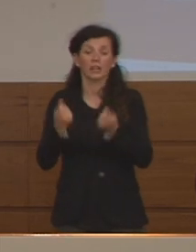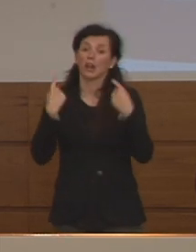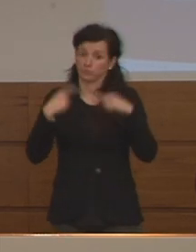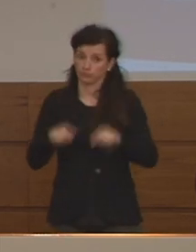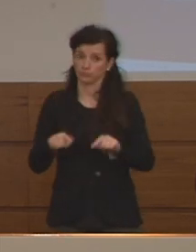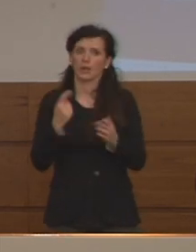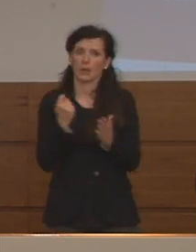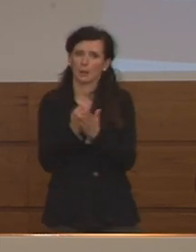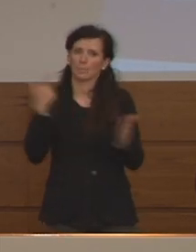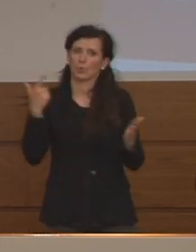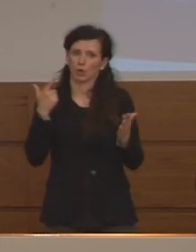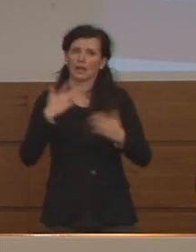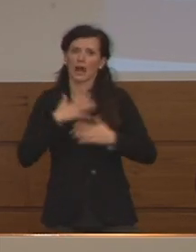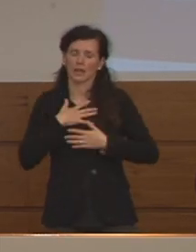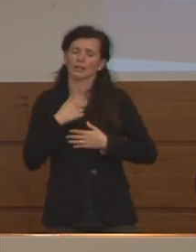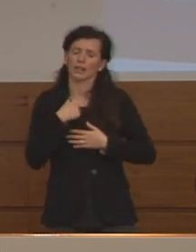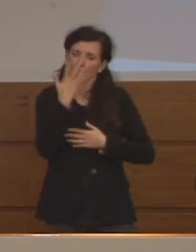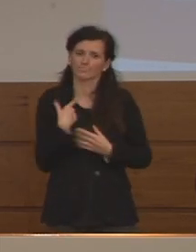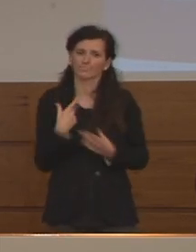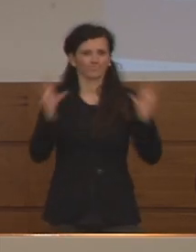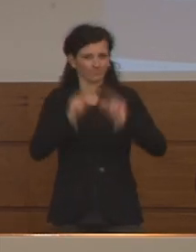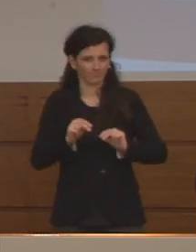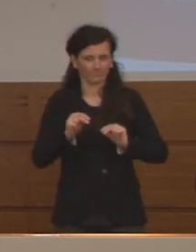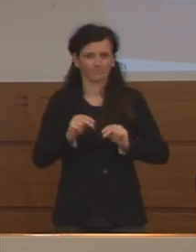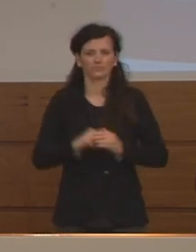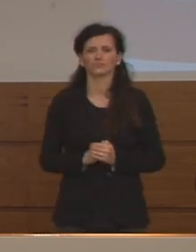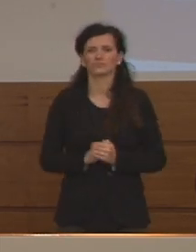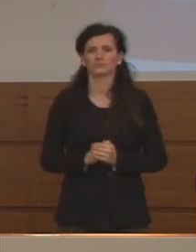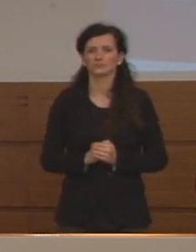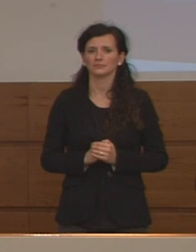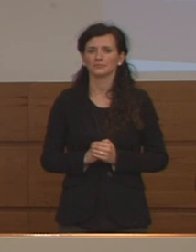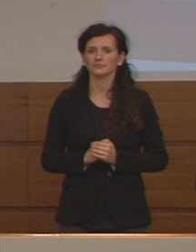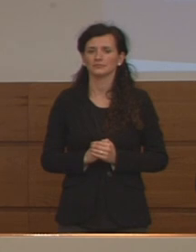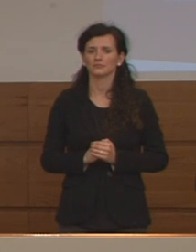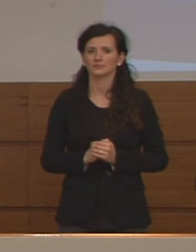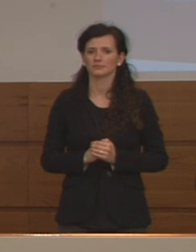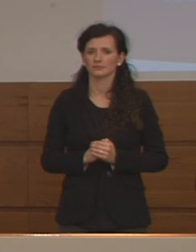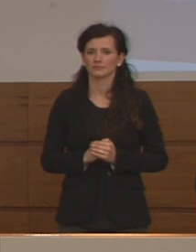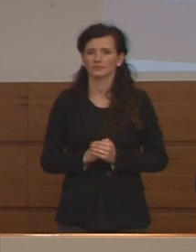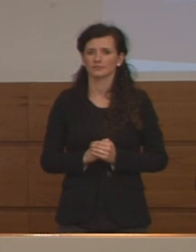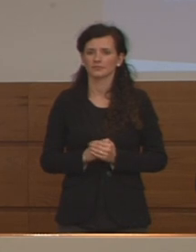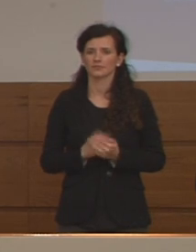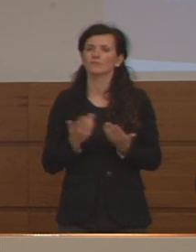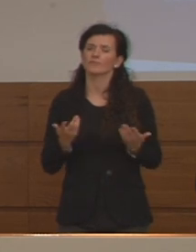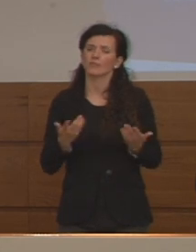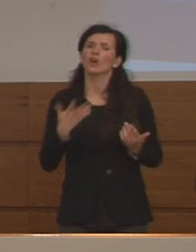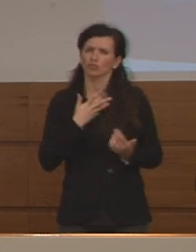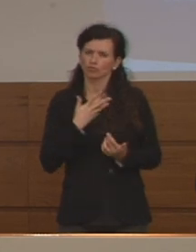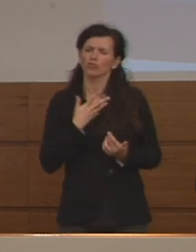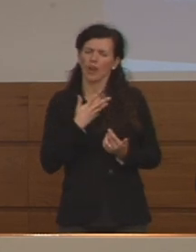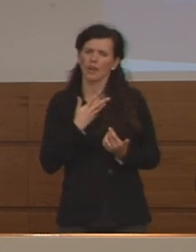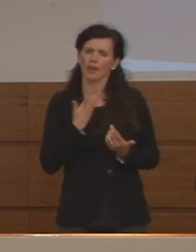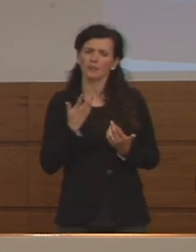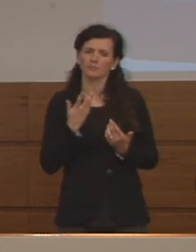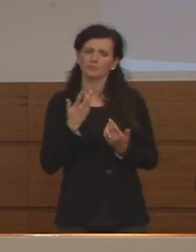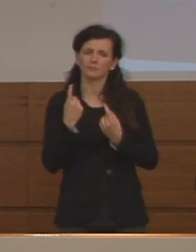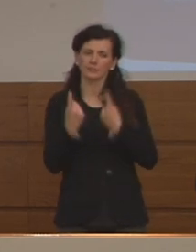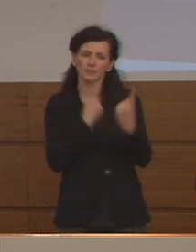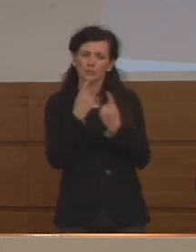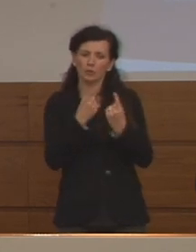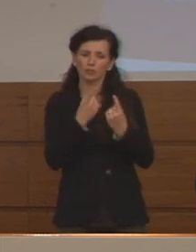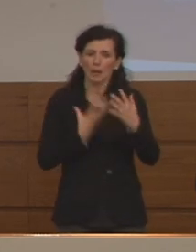che va ribadito c'è talvolta e viene affrontato il problema del parto